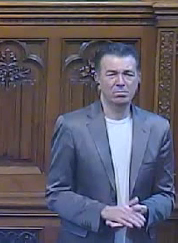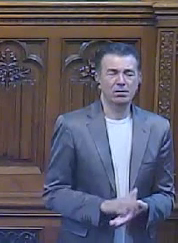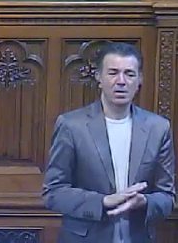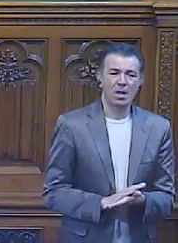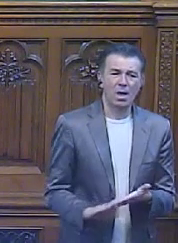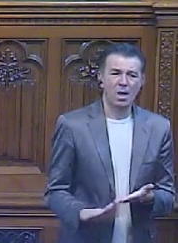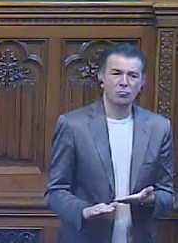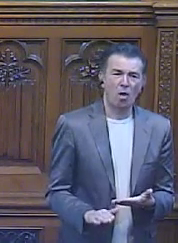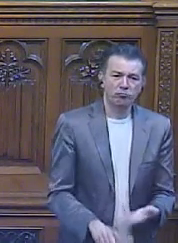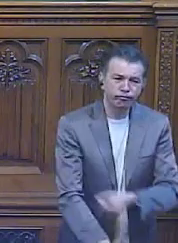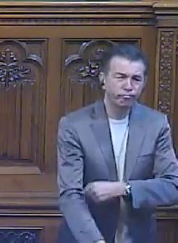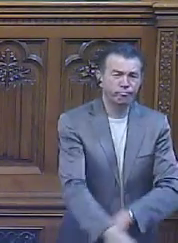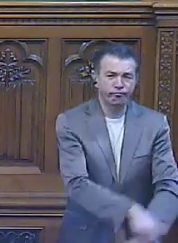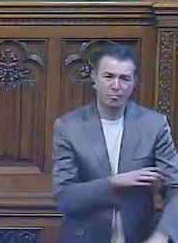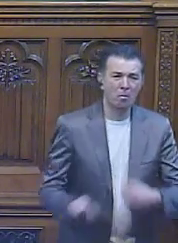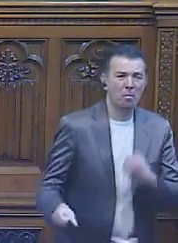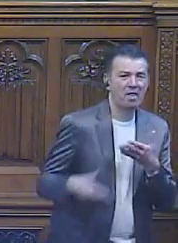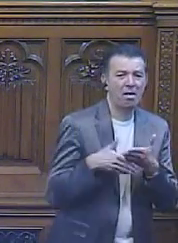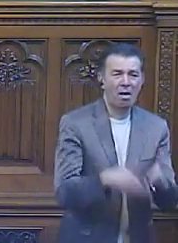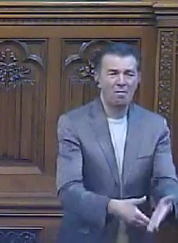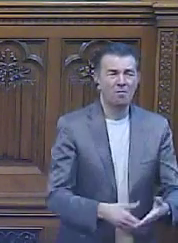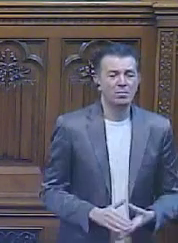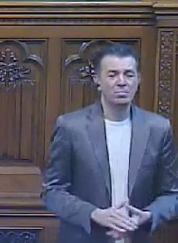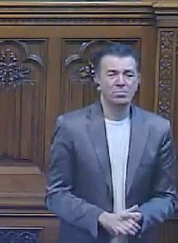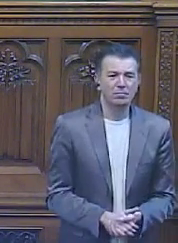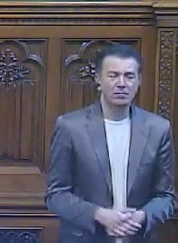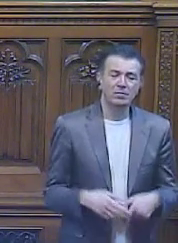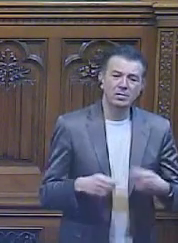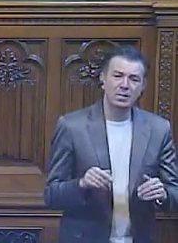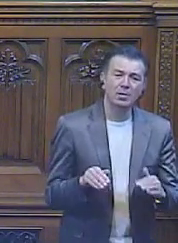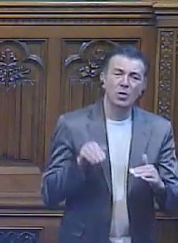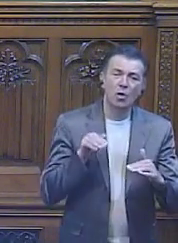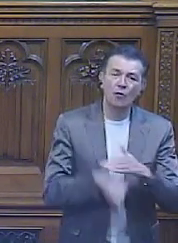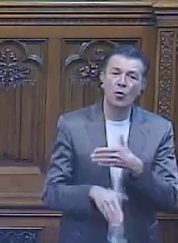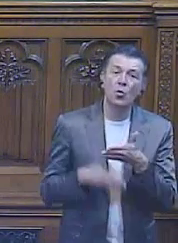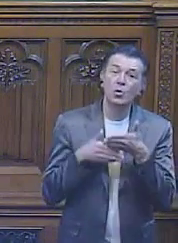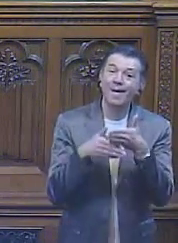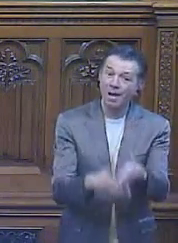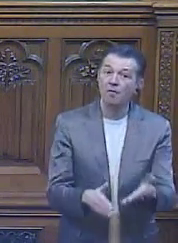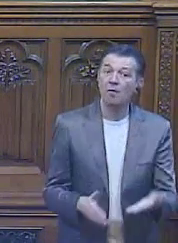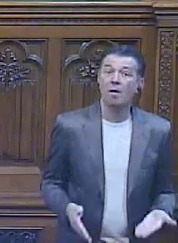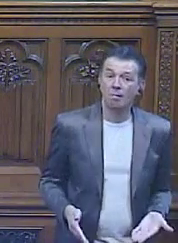einfach anpacken und mithelfen. Es gibt